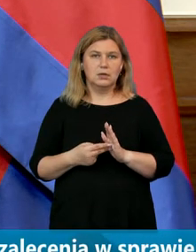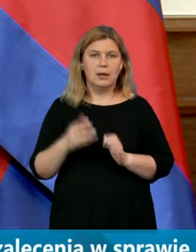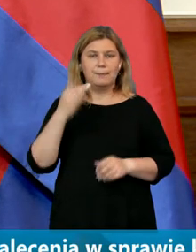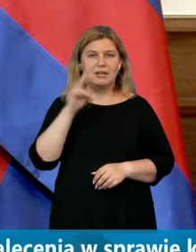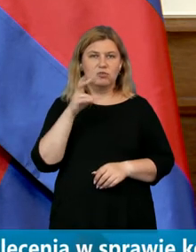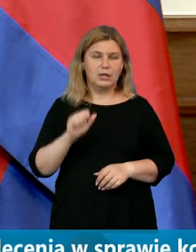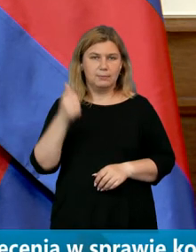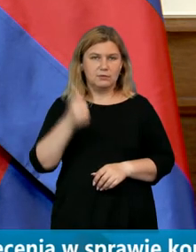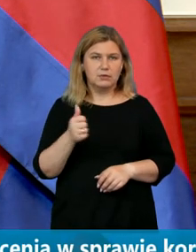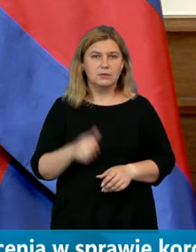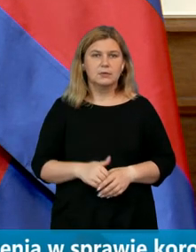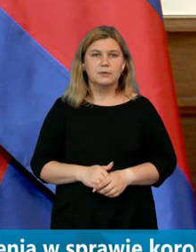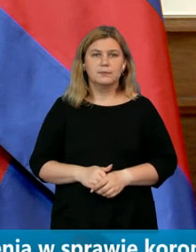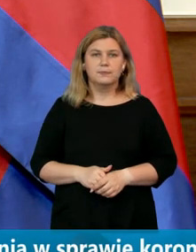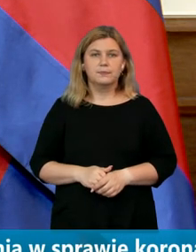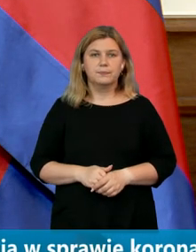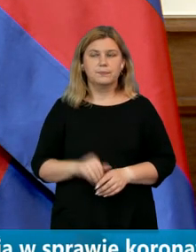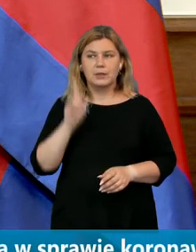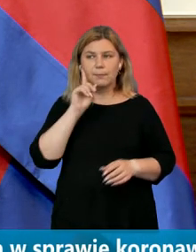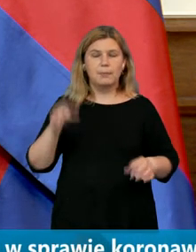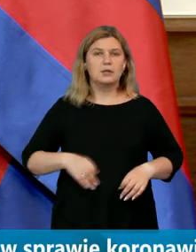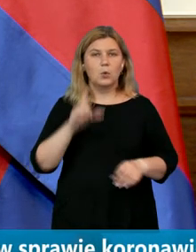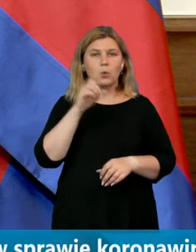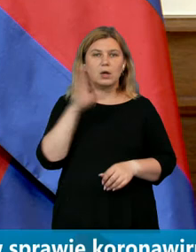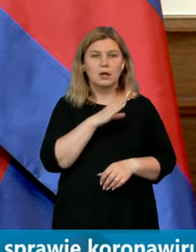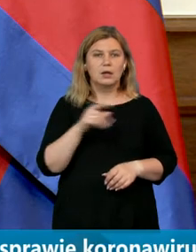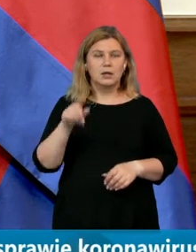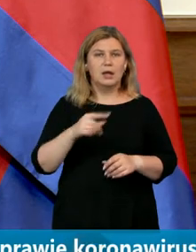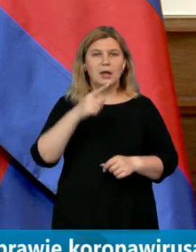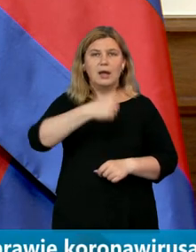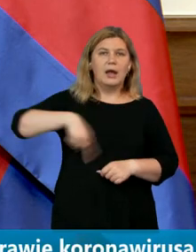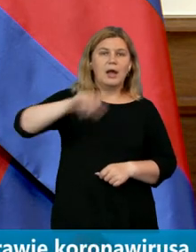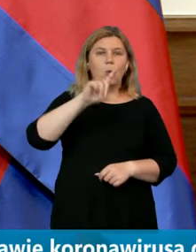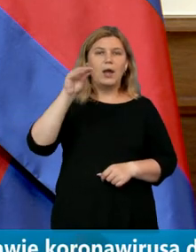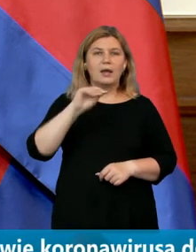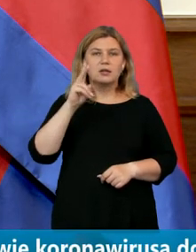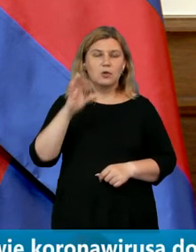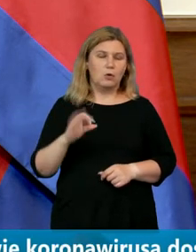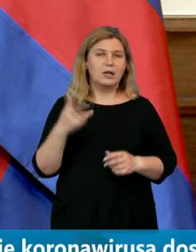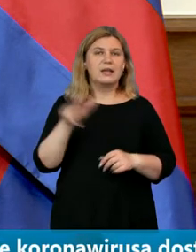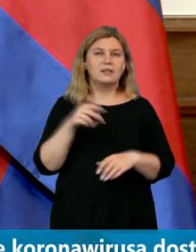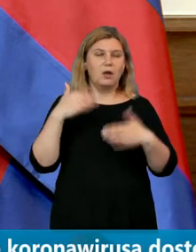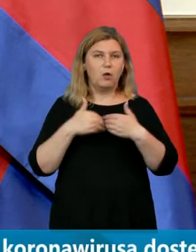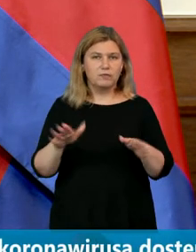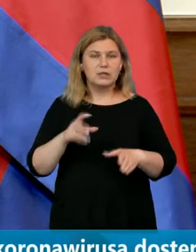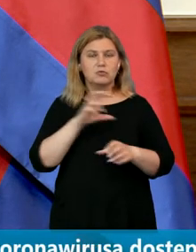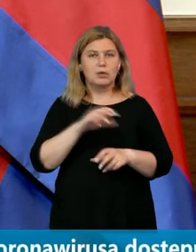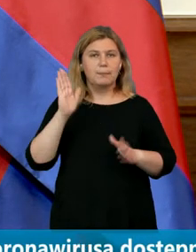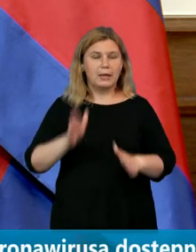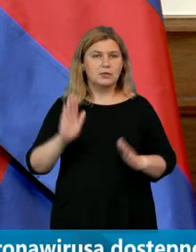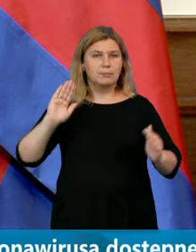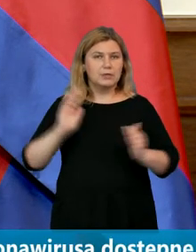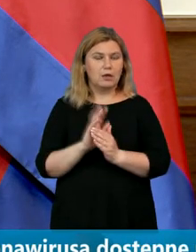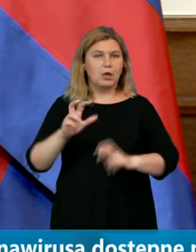I. Pan Bukasz, panie prezydencie, temat węzeł Łękno. Kiedy otwarcie? Czy planujecie przy tej okazji uspokoić ruch